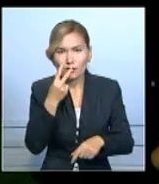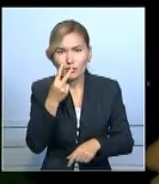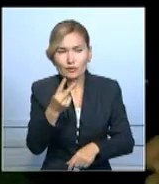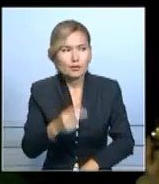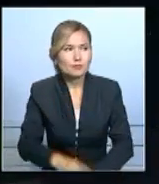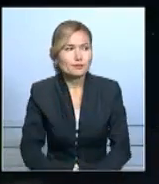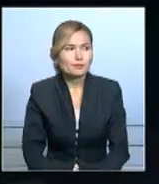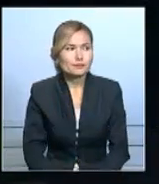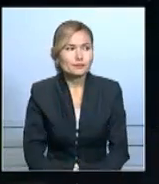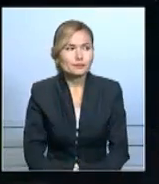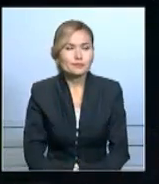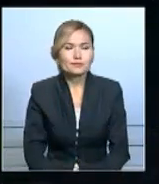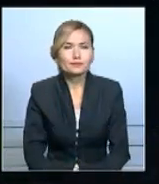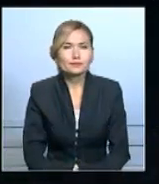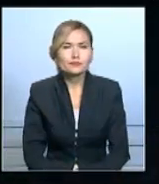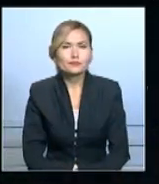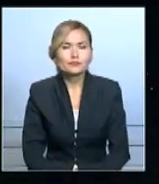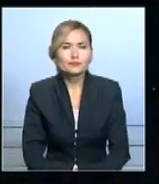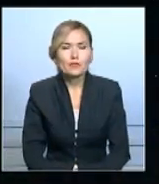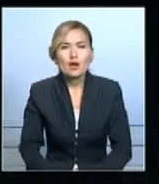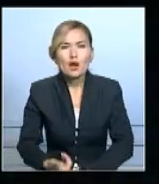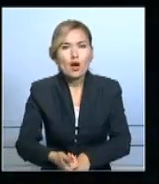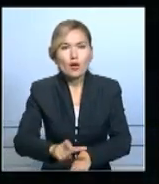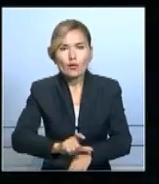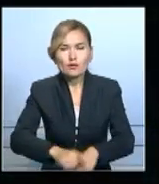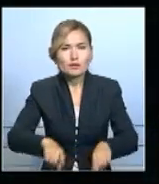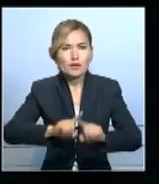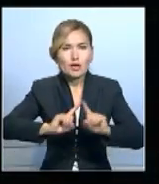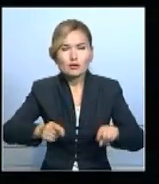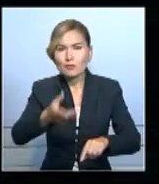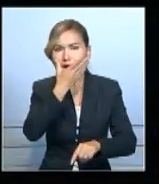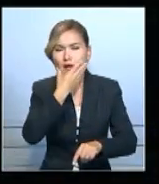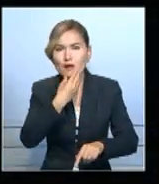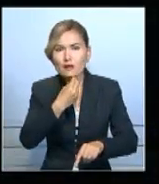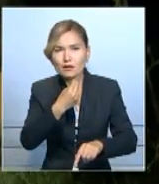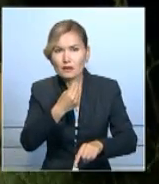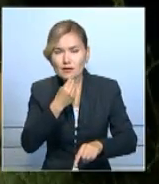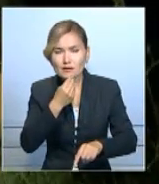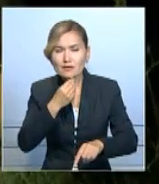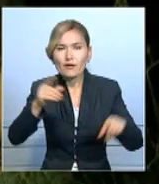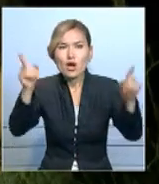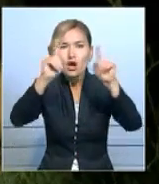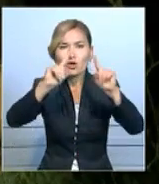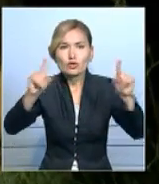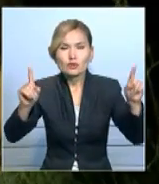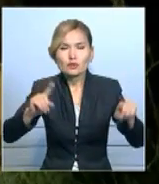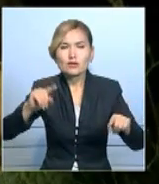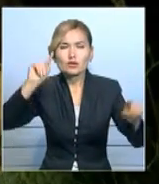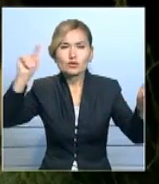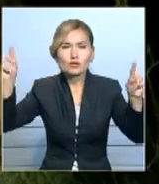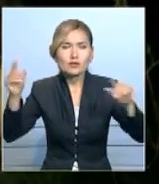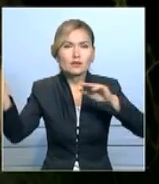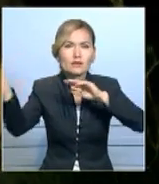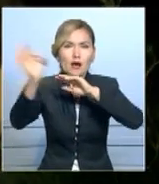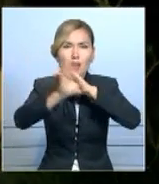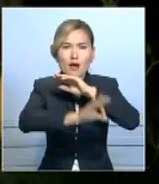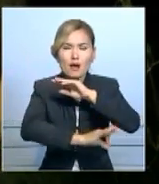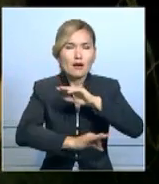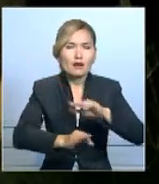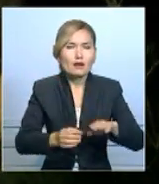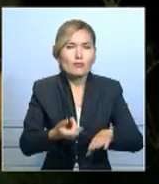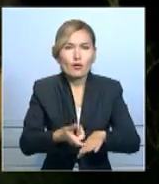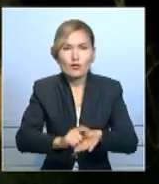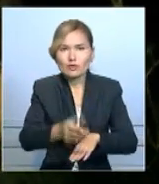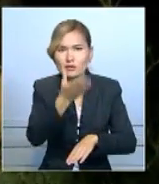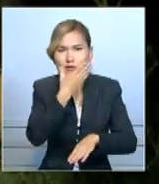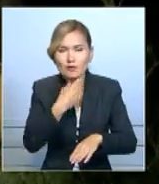Безумно красиво, ничего красивее в жизни нет. Керемет көрініс. Жұлдыздың аққаннан асқан әдемілікті көрмедім. Осы түнде жылда күтемін.